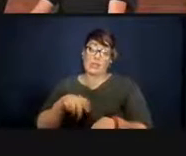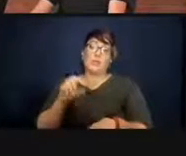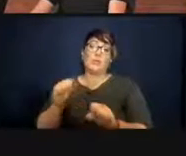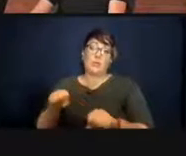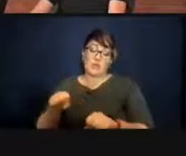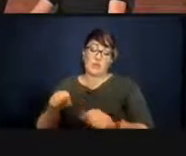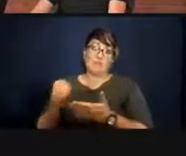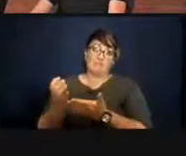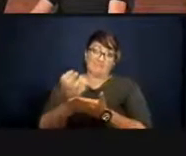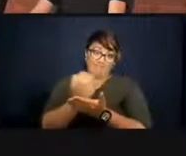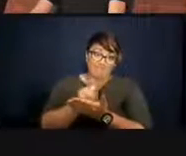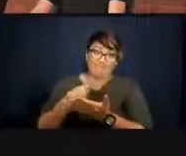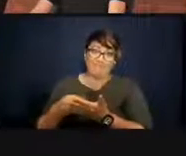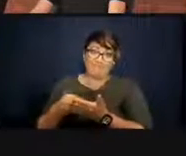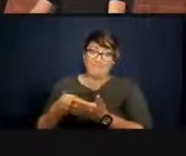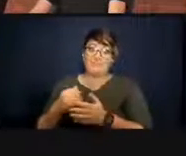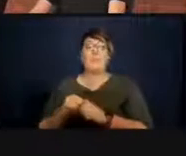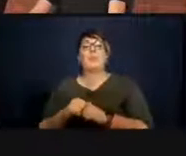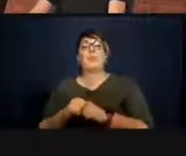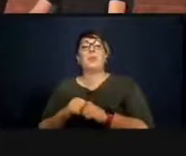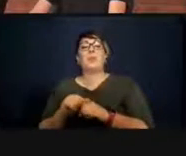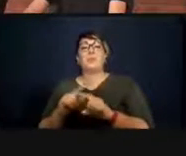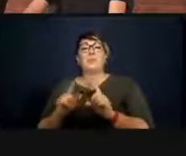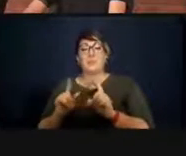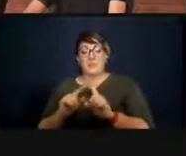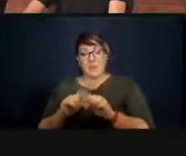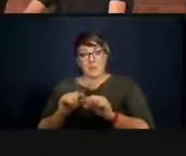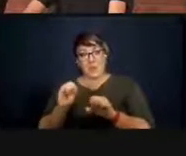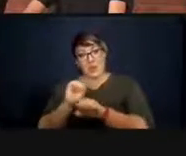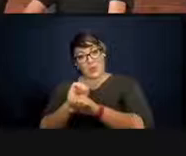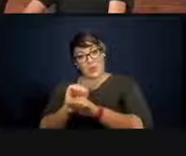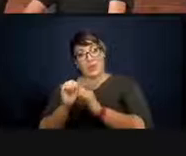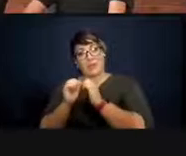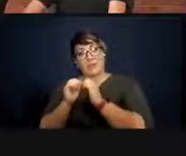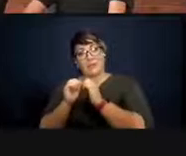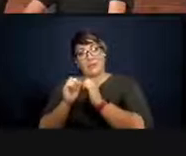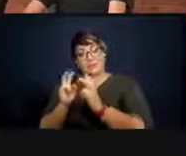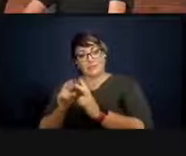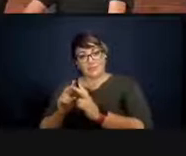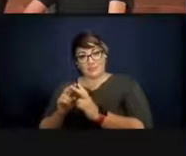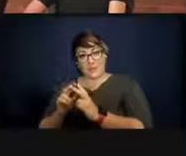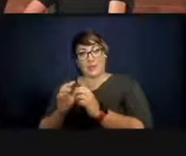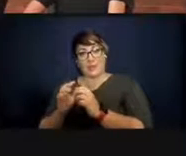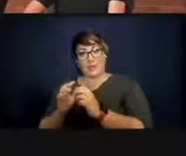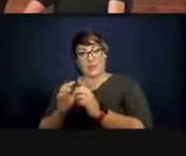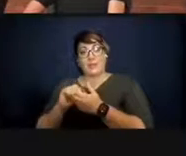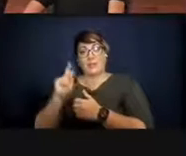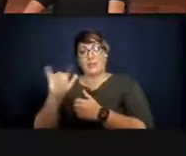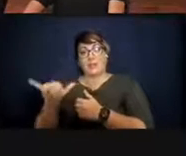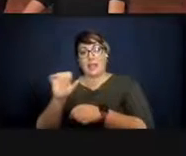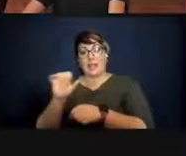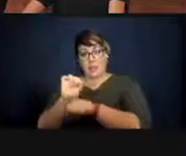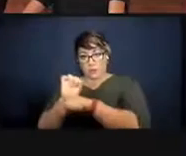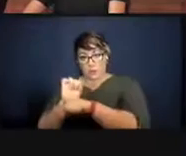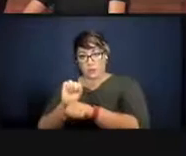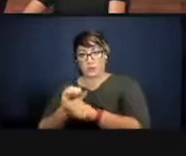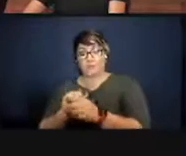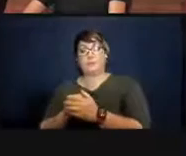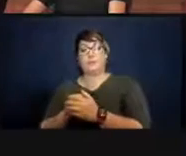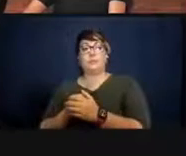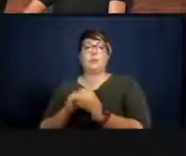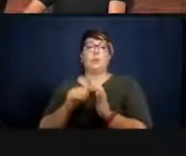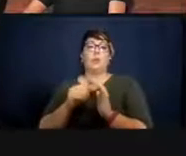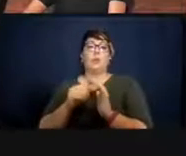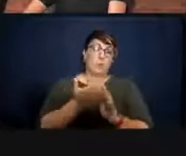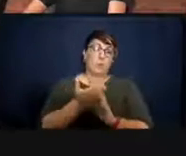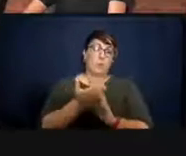السؤال سنتمكن من جني الكثير من الأموال في هذه المقاطعة. نحن نعمل مع شركائنا في كنتاكي ووركس،